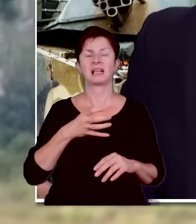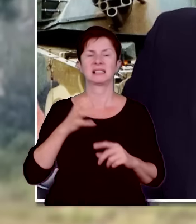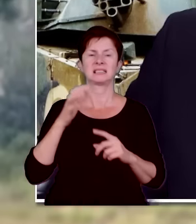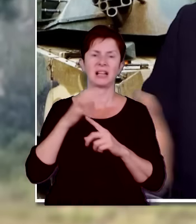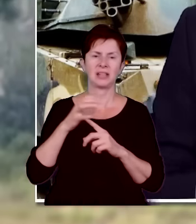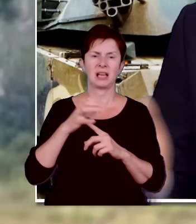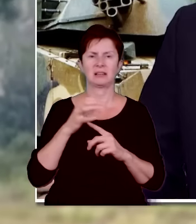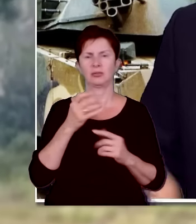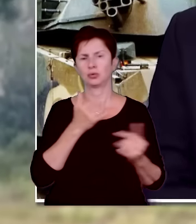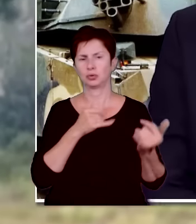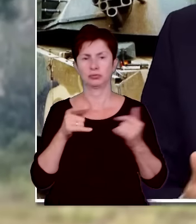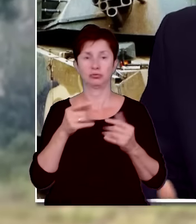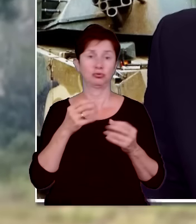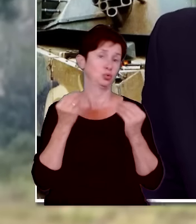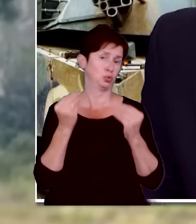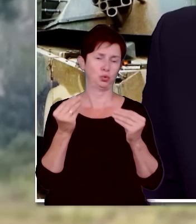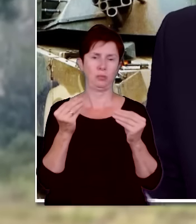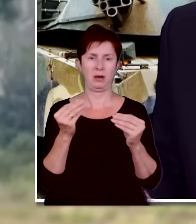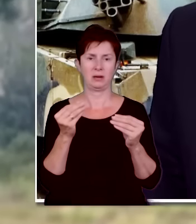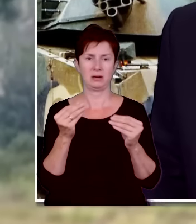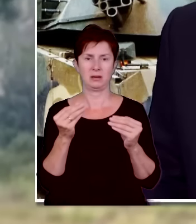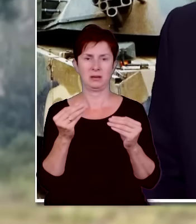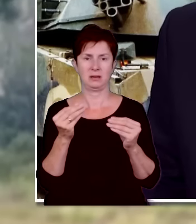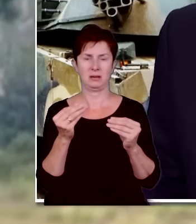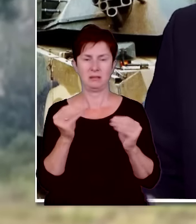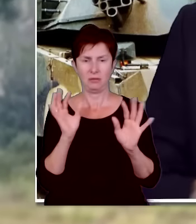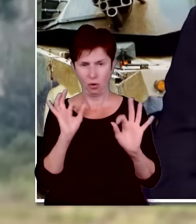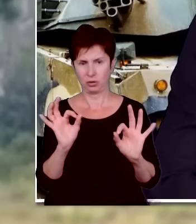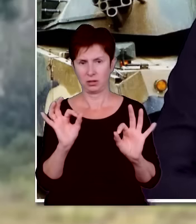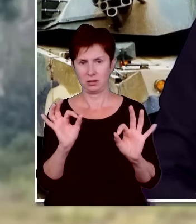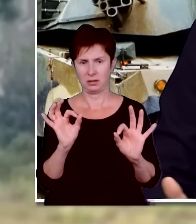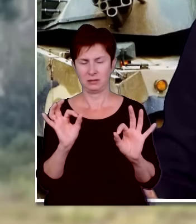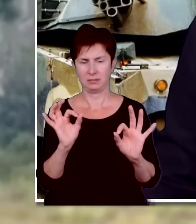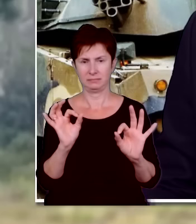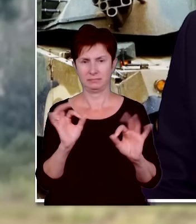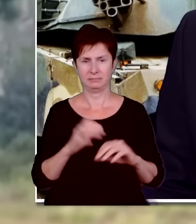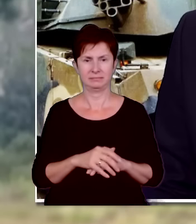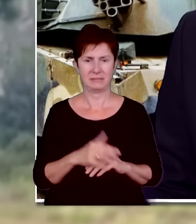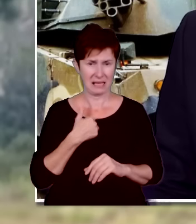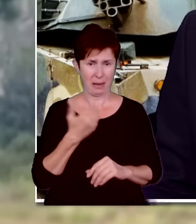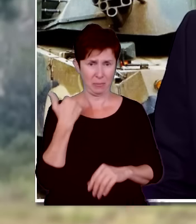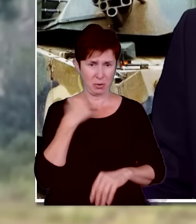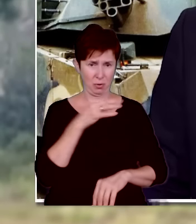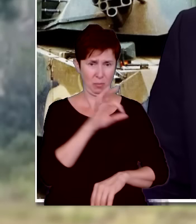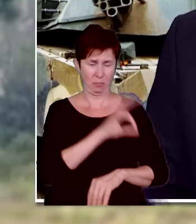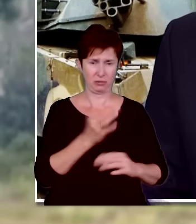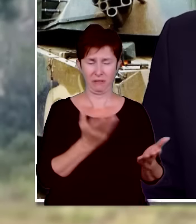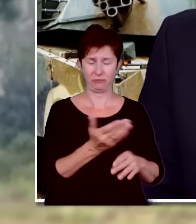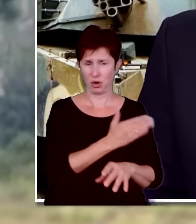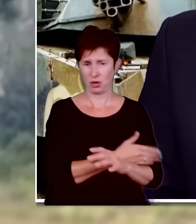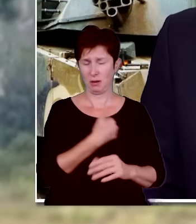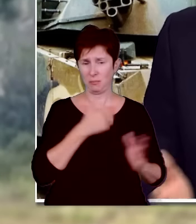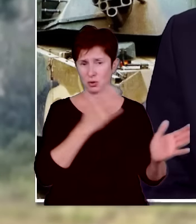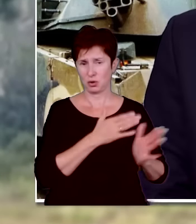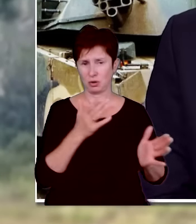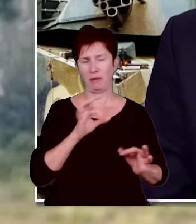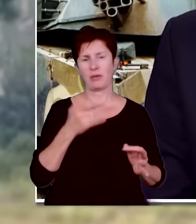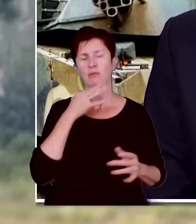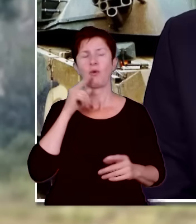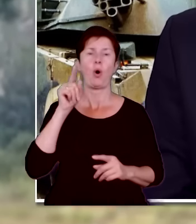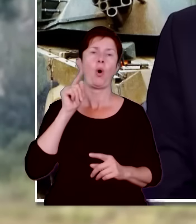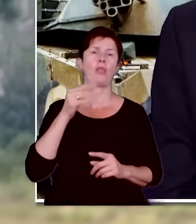satelitarnych No świetnie przygotował koncepcję zostawiliśmy mu na biurko sam za to odpowiadałem wszystkie te projekty z browe które które które ogłaszają Podpisują są